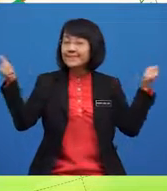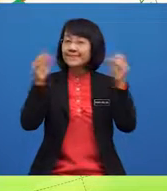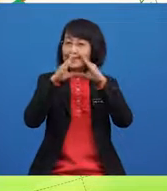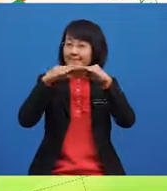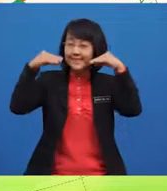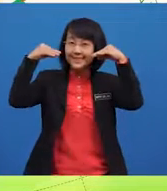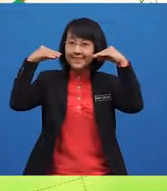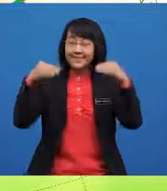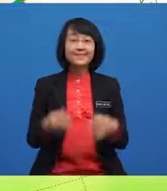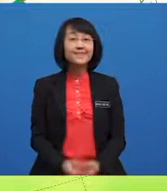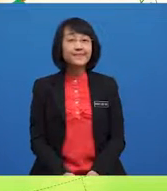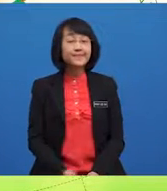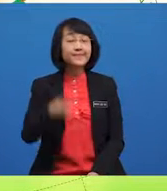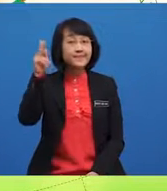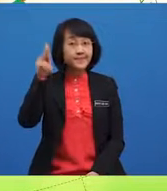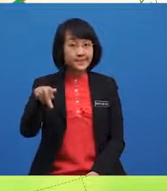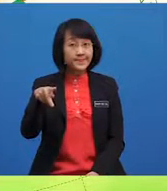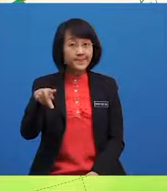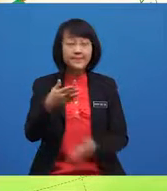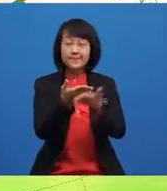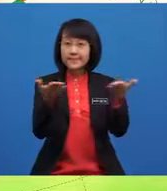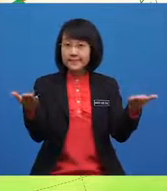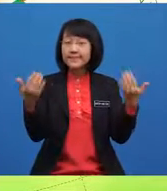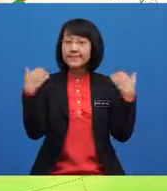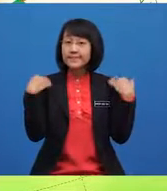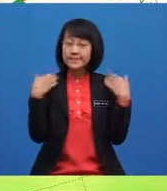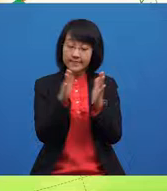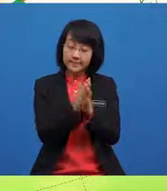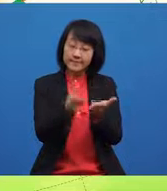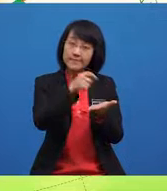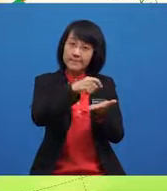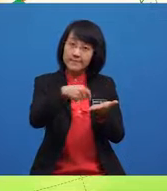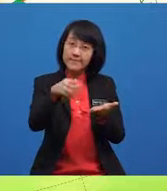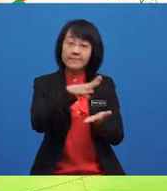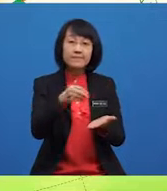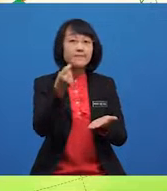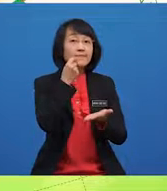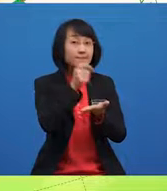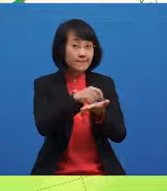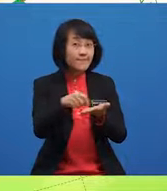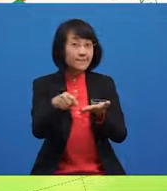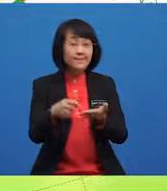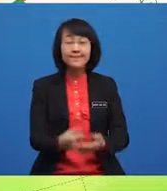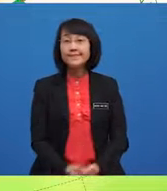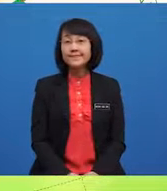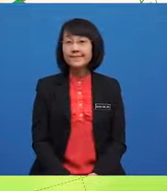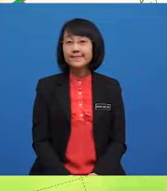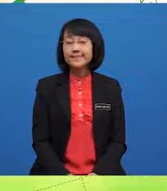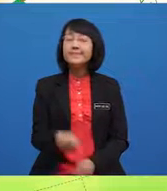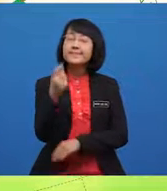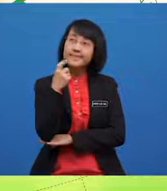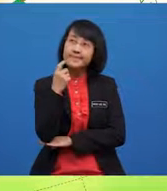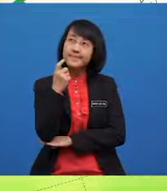ceria. Pastikan kamu bersedia dengan buku catatan dan alat tulis. Bagi